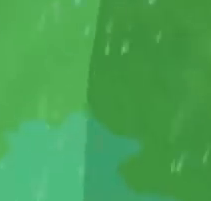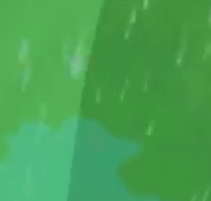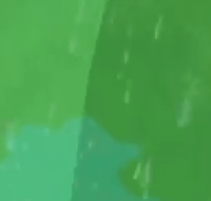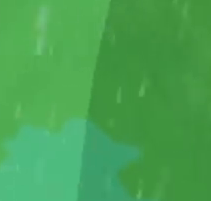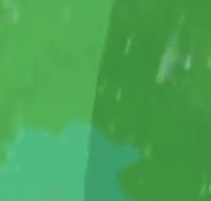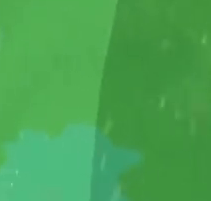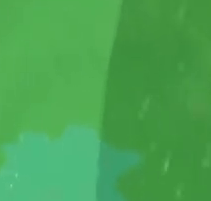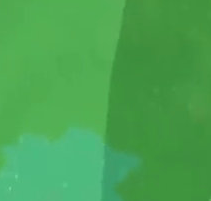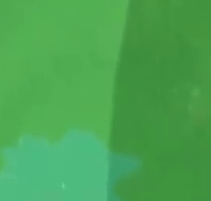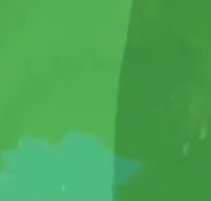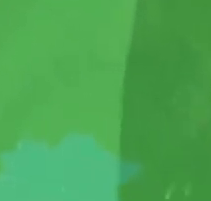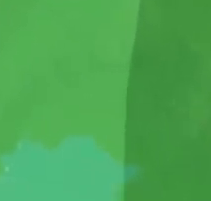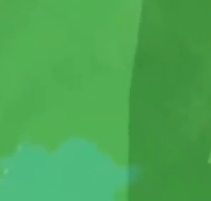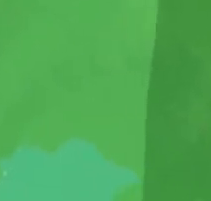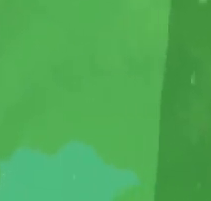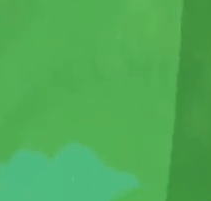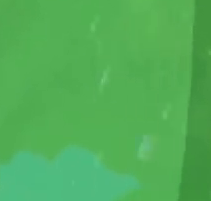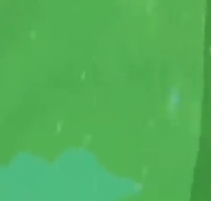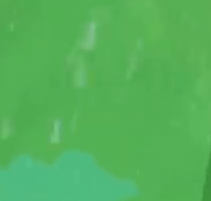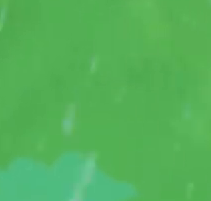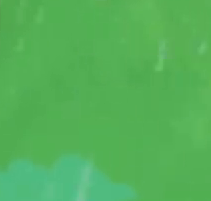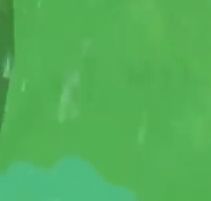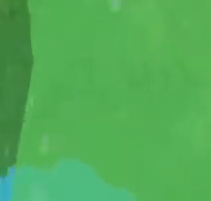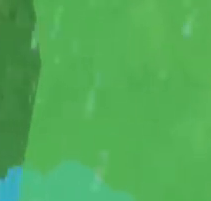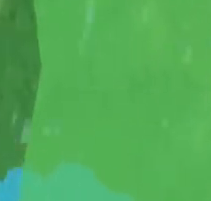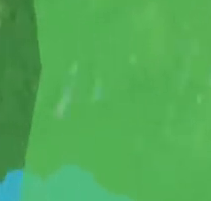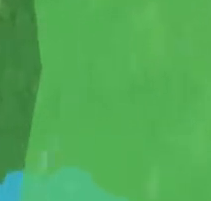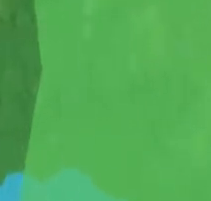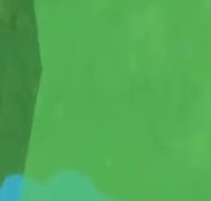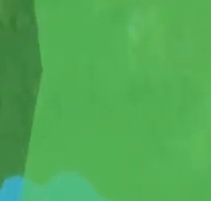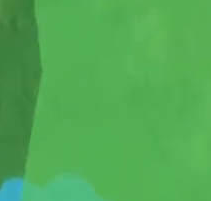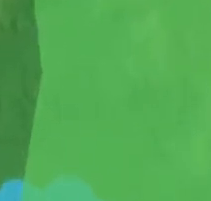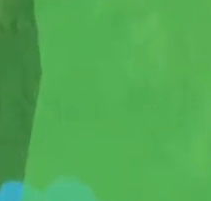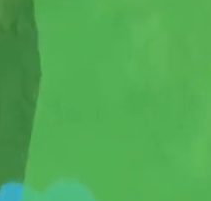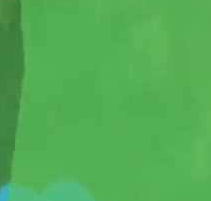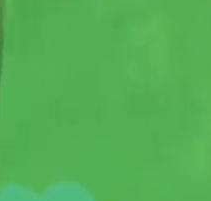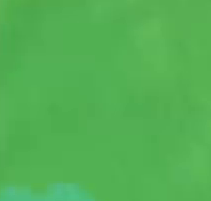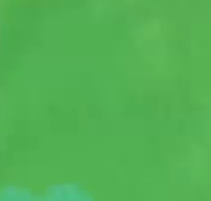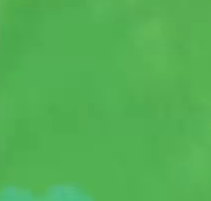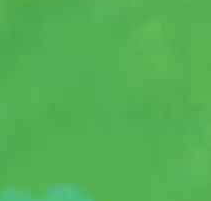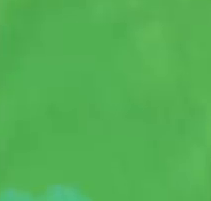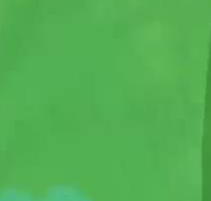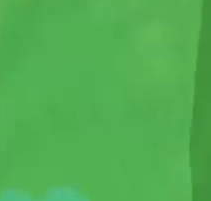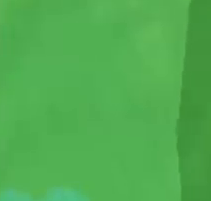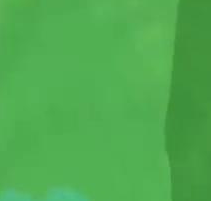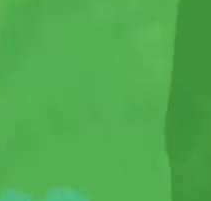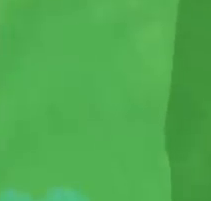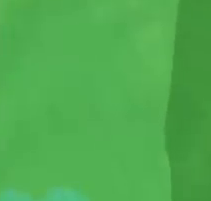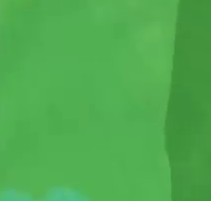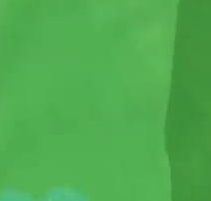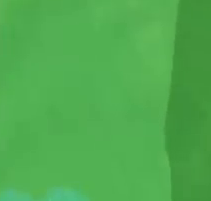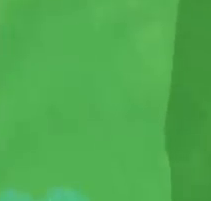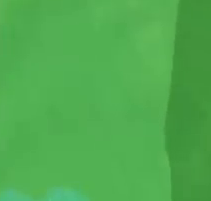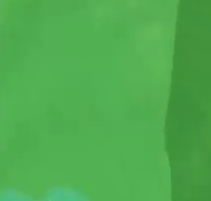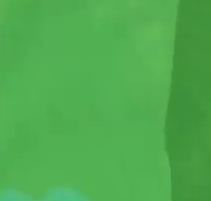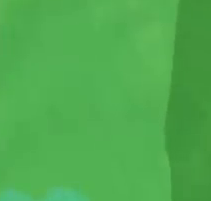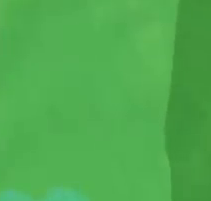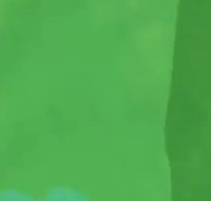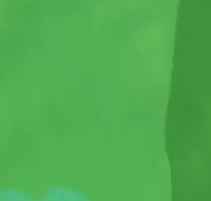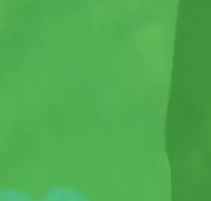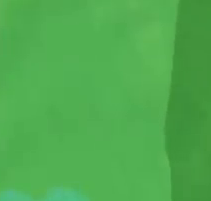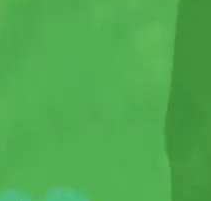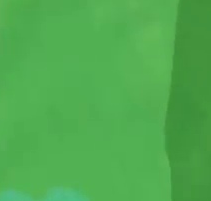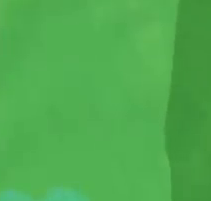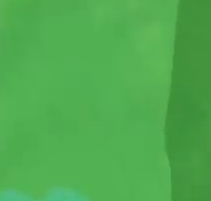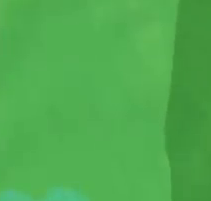sa pagitan ng pagbuhos lalo sa bandang hapon dito po sa may katimugang bahagi sa Paranaque, Taguig, Las Piñas at Muntinlupa.